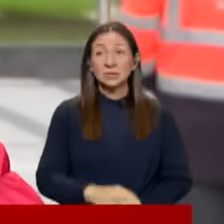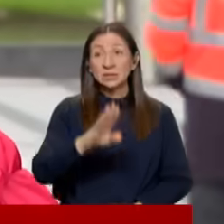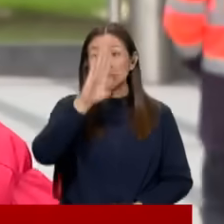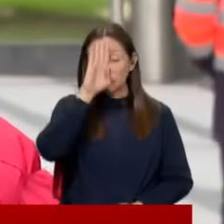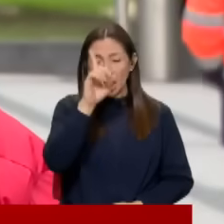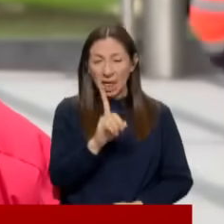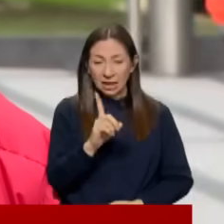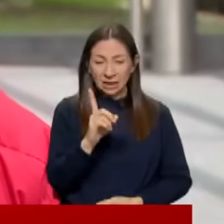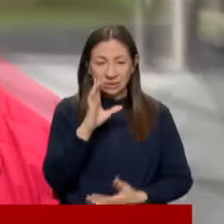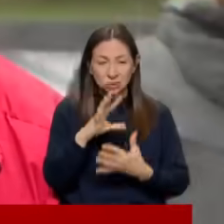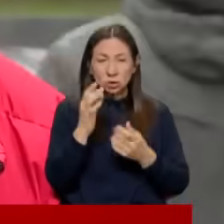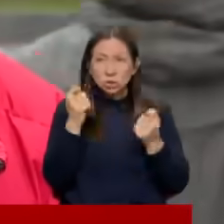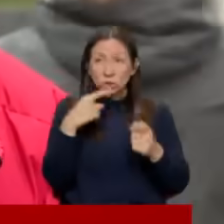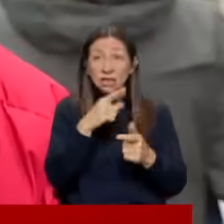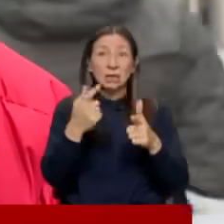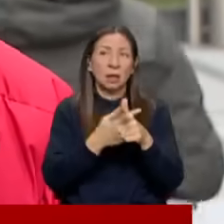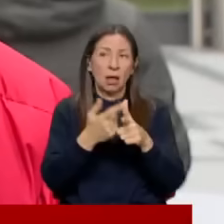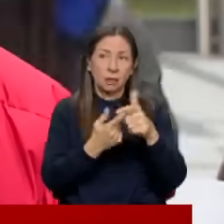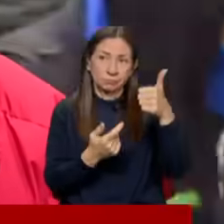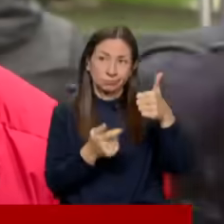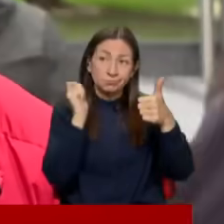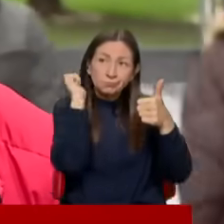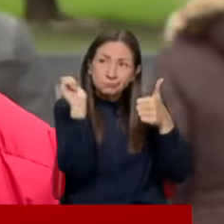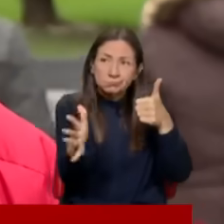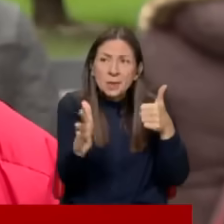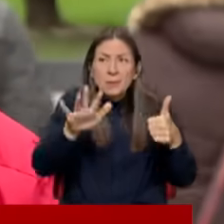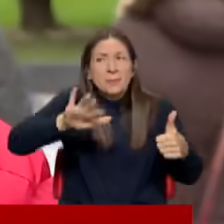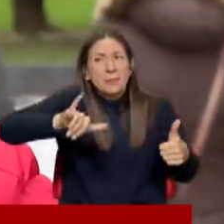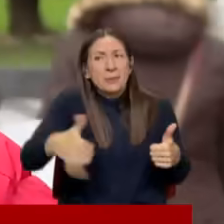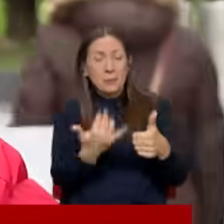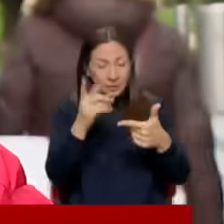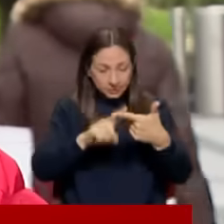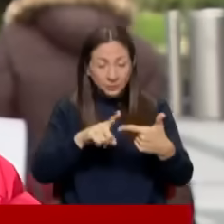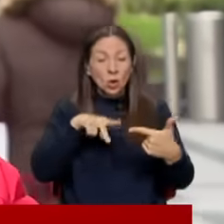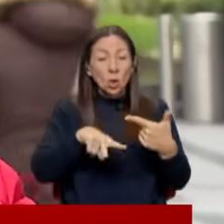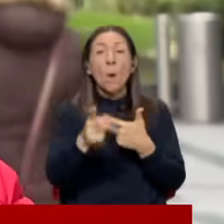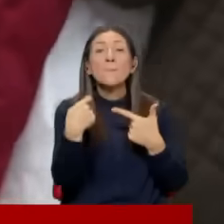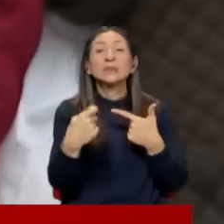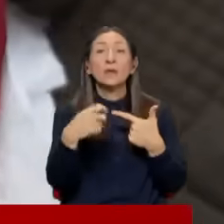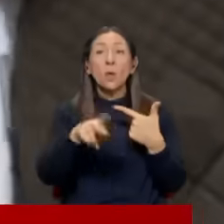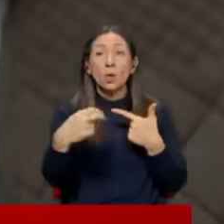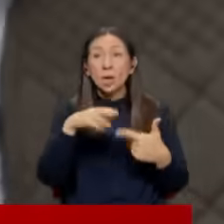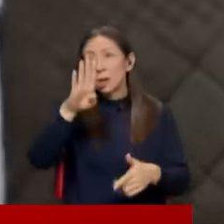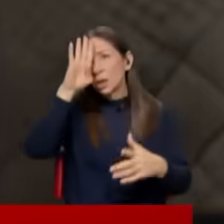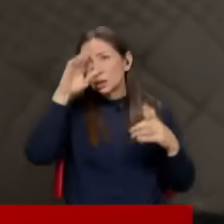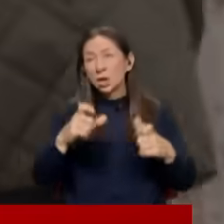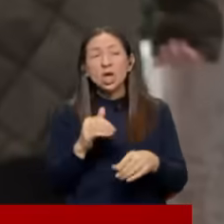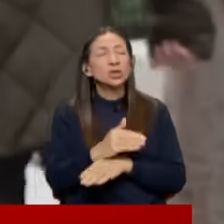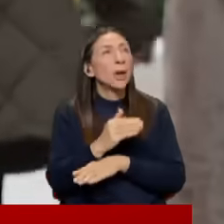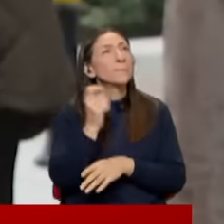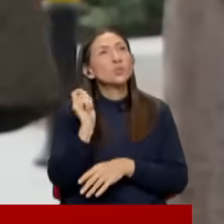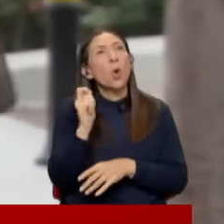İstanbul'da ilk başta insanları zorlayan kiralar, aşırı derece kira fiyatlarının artması, yol ücretleri. İstanbul'da